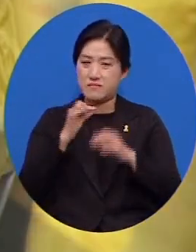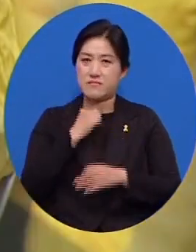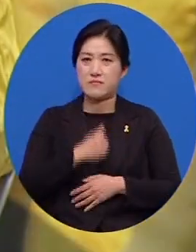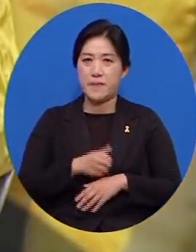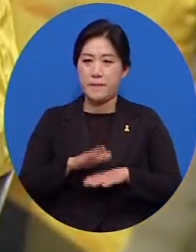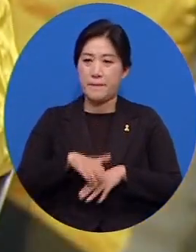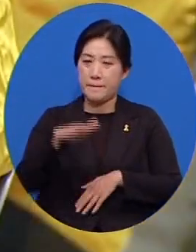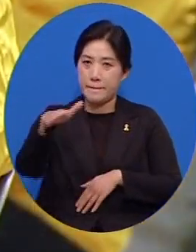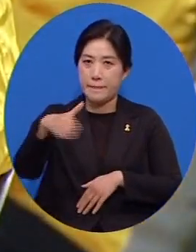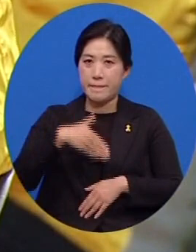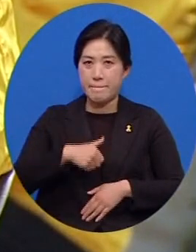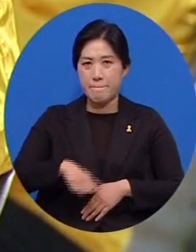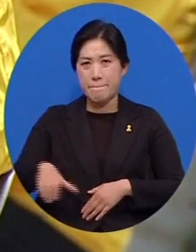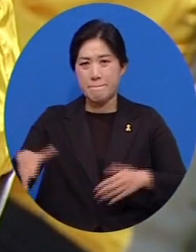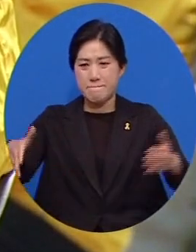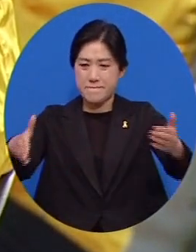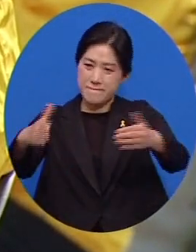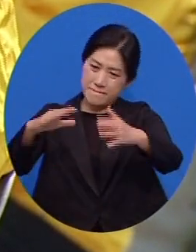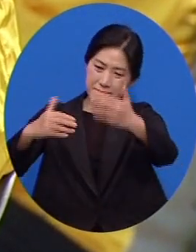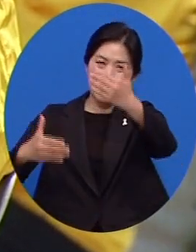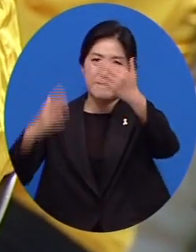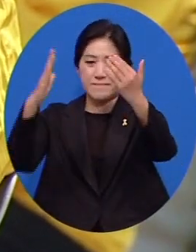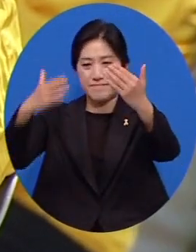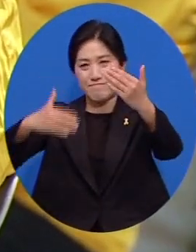손을 뻗어 내 아이를 만져보고 싶습니다.